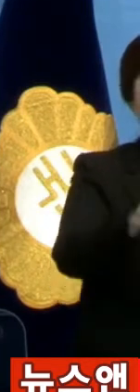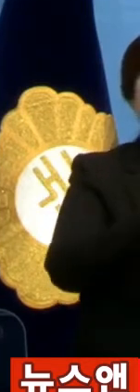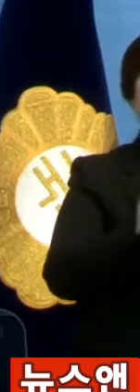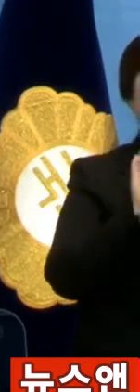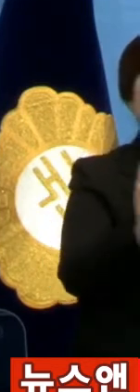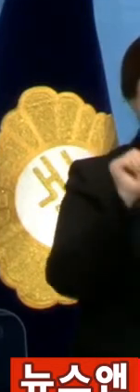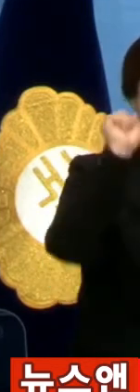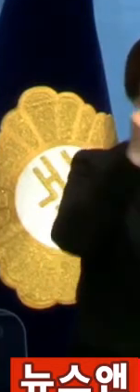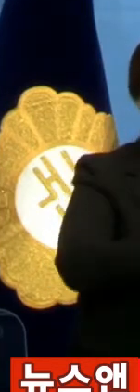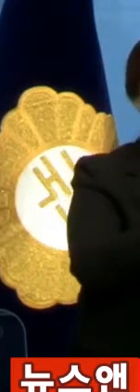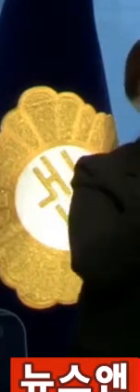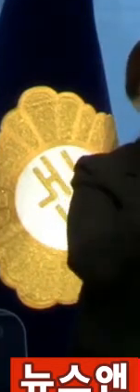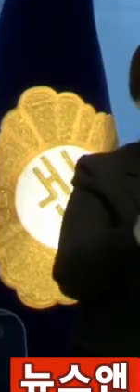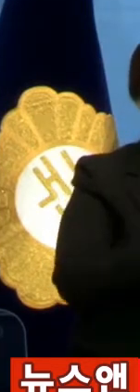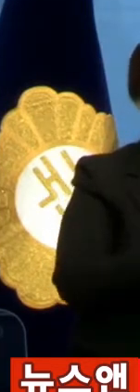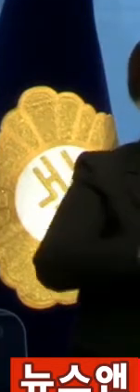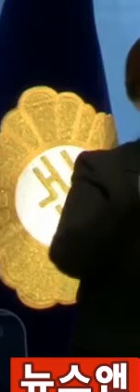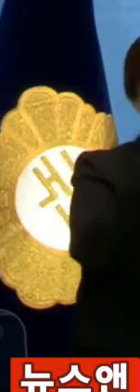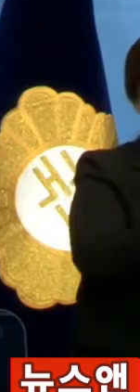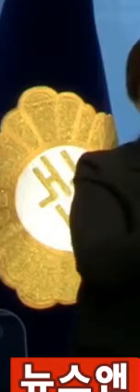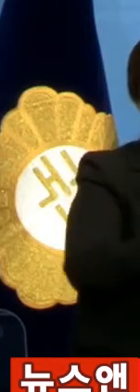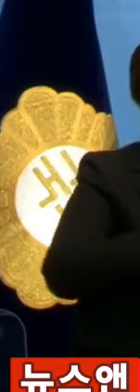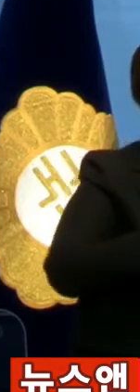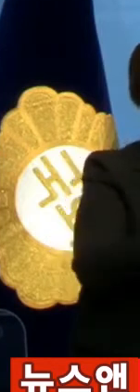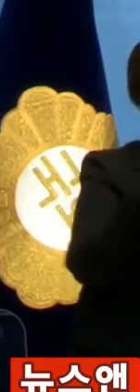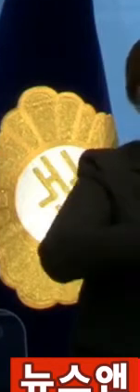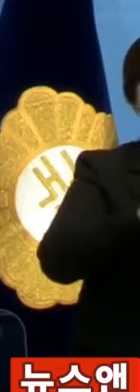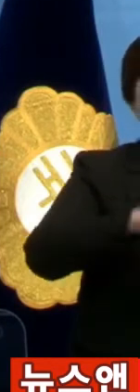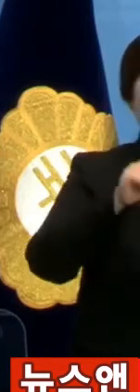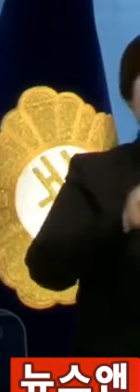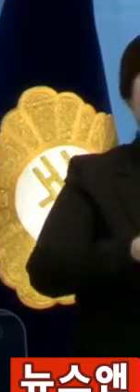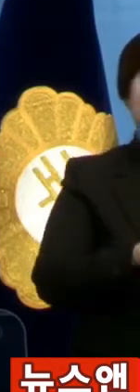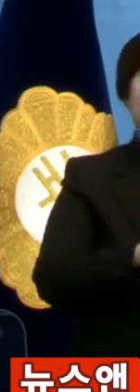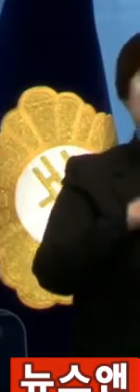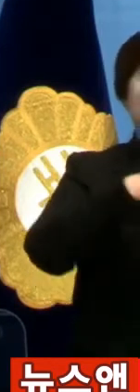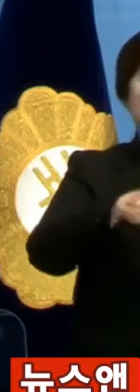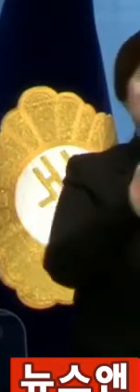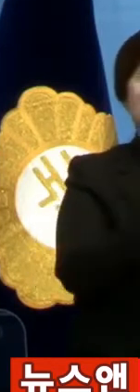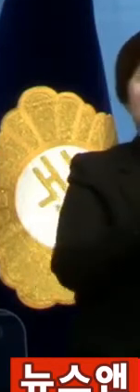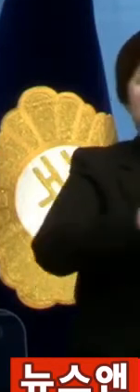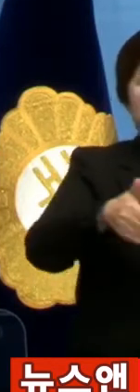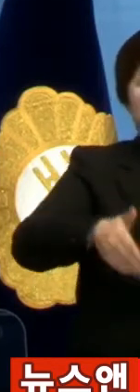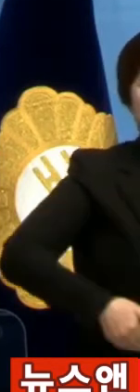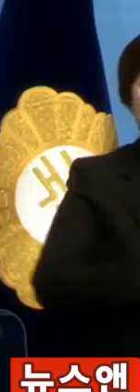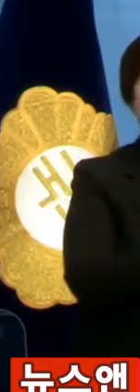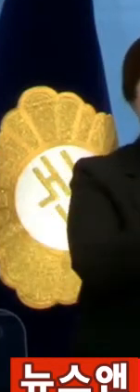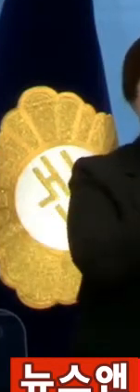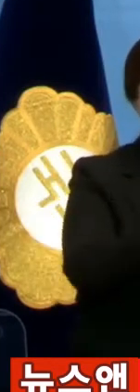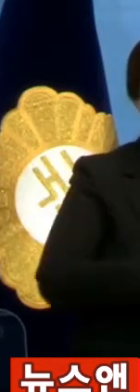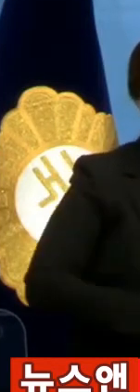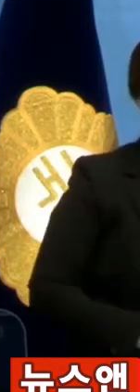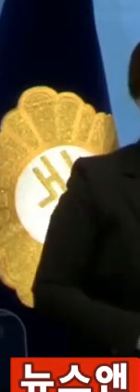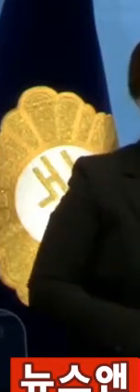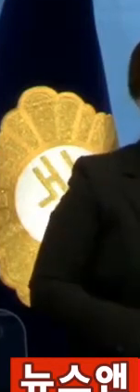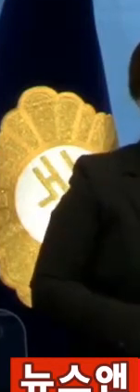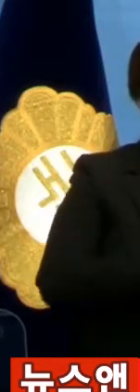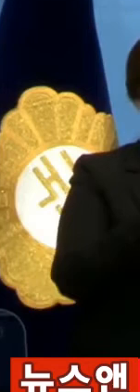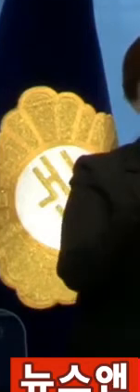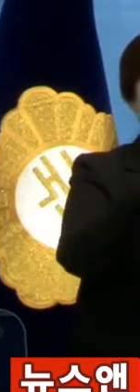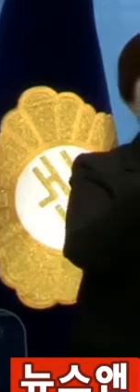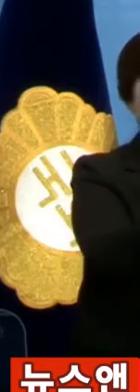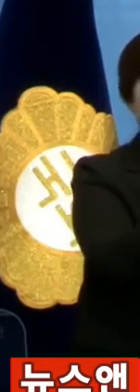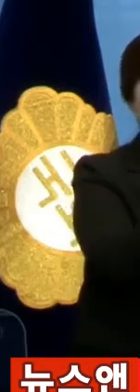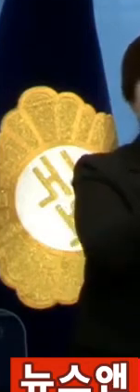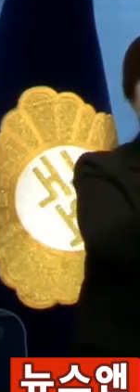제안함으로써 수사 및 사법 절차의 공정성과 정치적 중립성을 높이는 계기로 삼고자 합니다. 이번 개정안